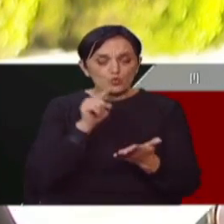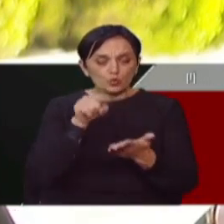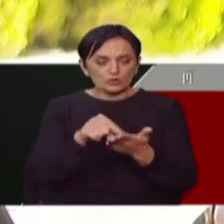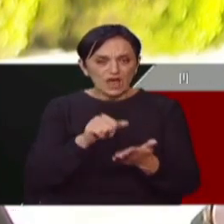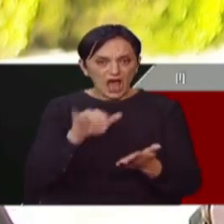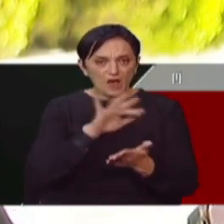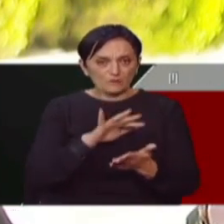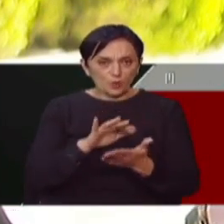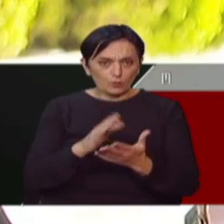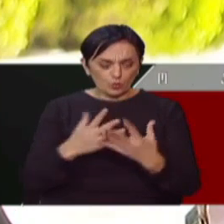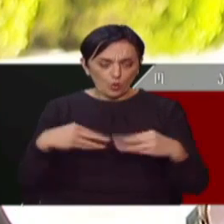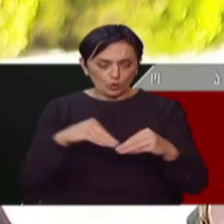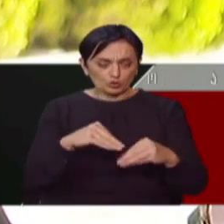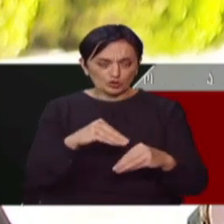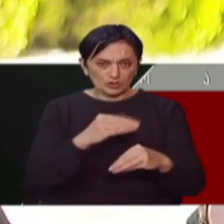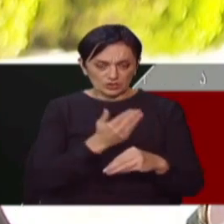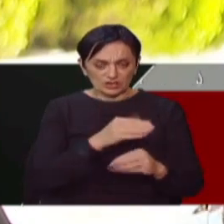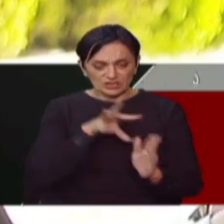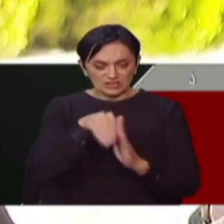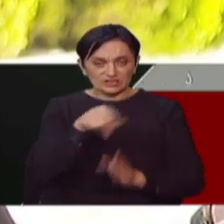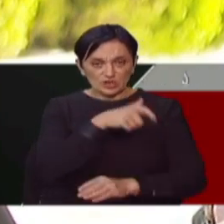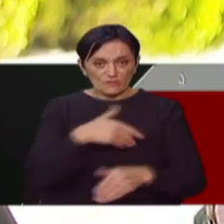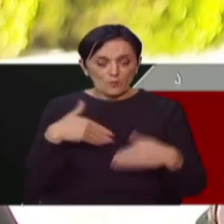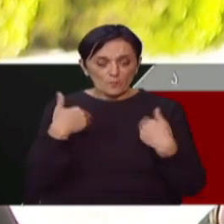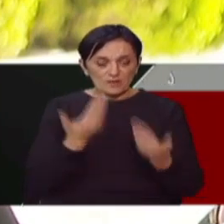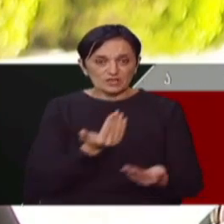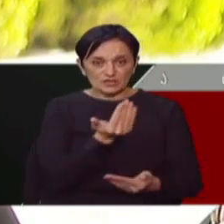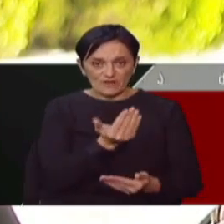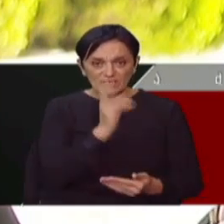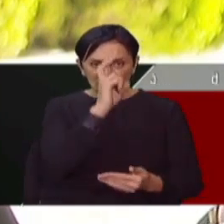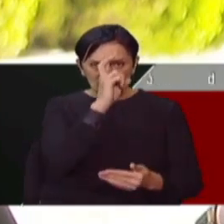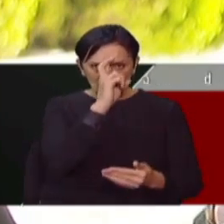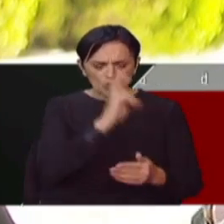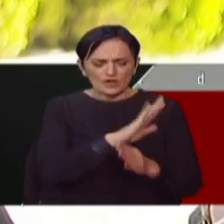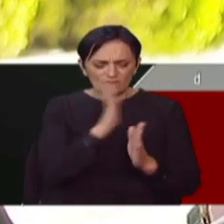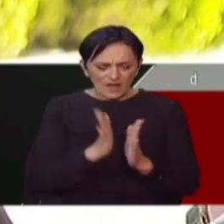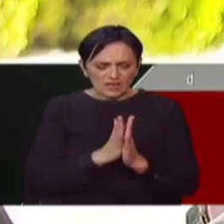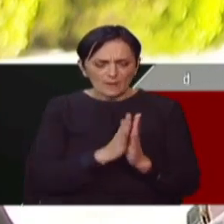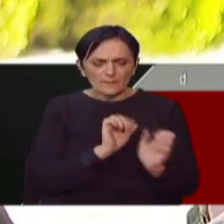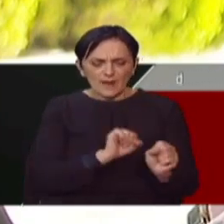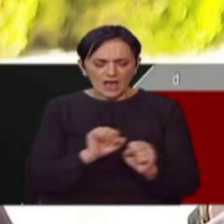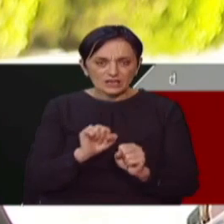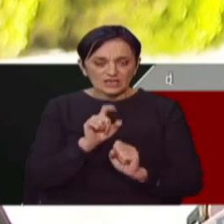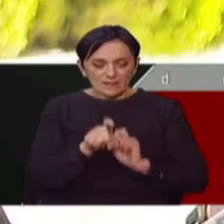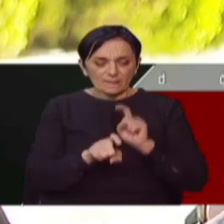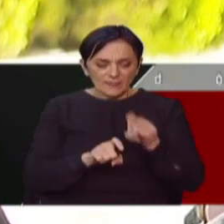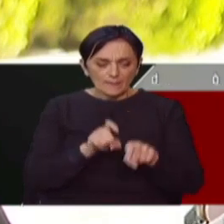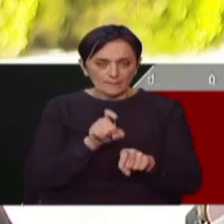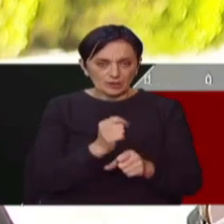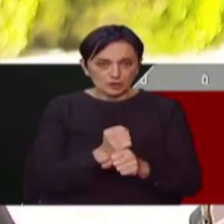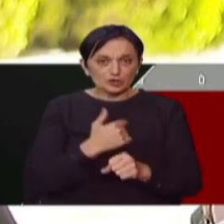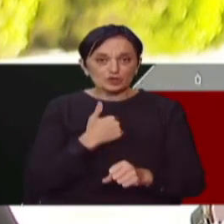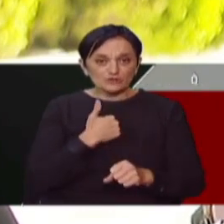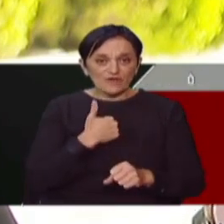ევროპული ოჯახის წევრი იყოს. მინდა მივესალმო იმ ფაქტს, რომ თქვენმა ხელისუფლებამ შეძლებით დაგვერათ ყველაფერი გააკეთა ნაბიჯის წინ გადასადგმელად.